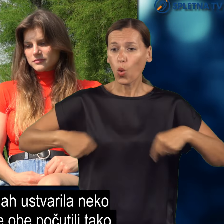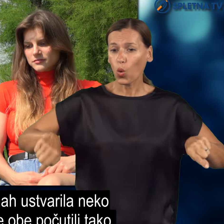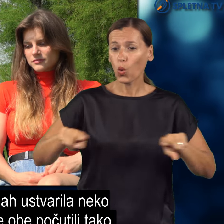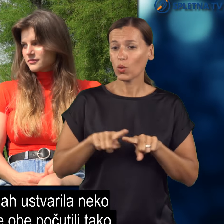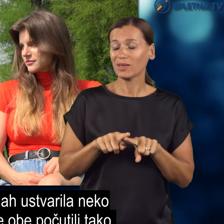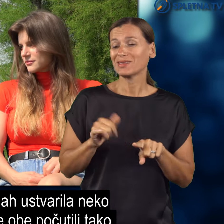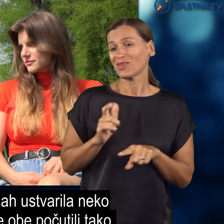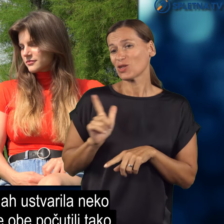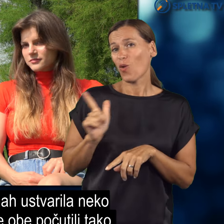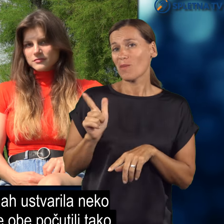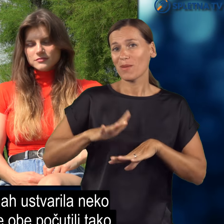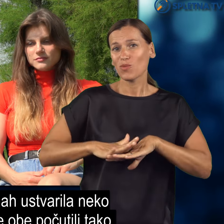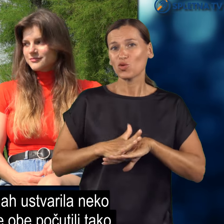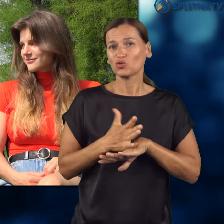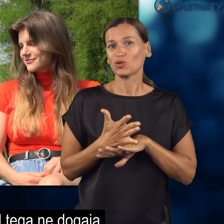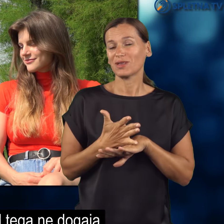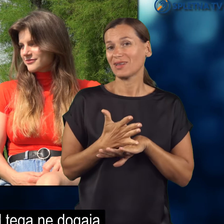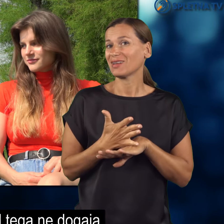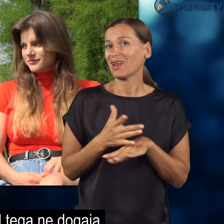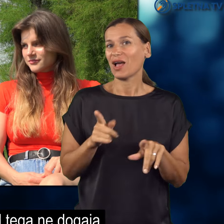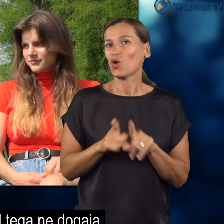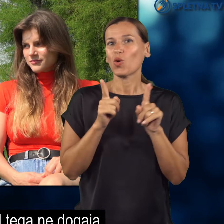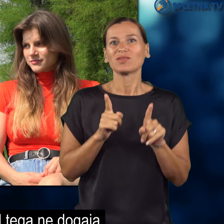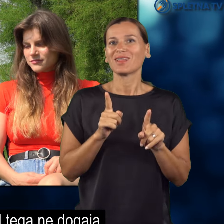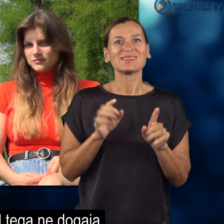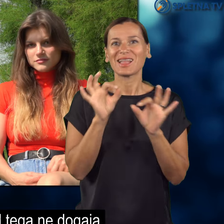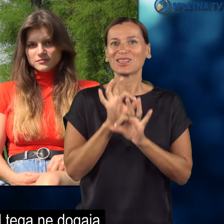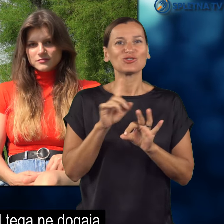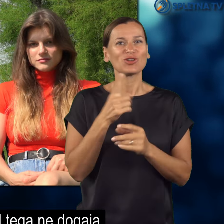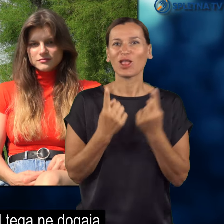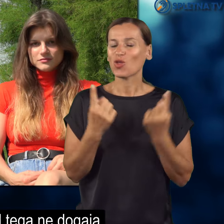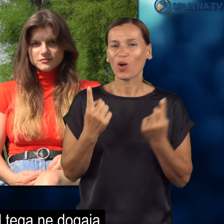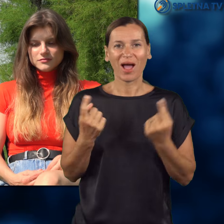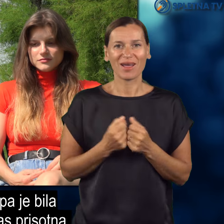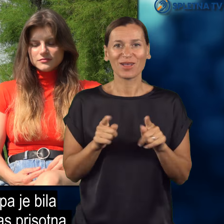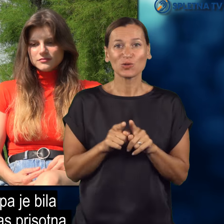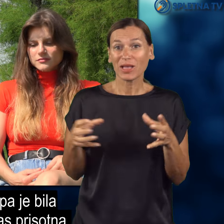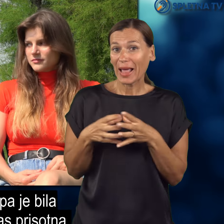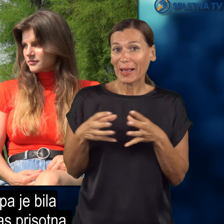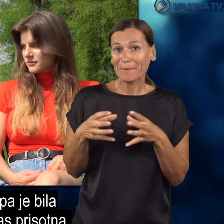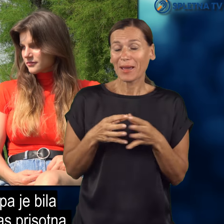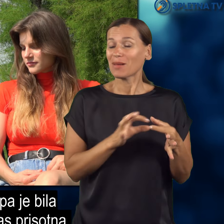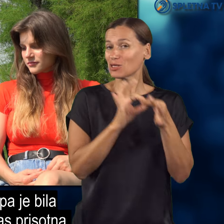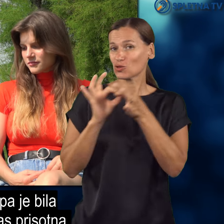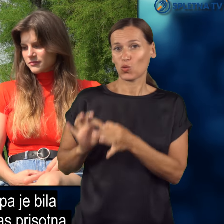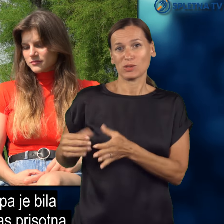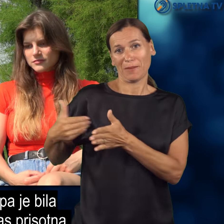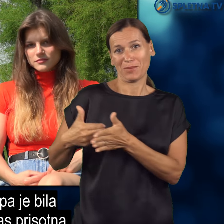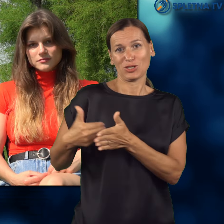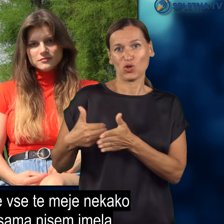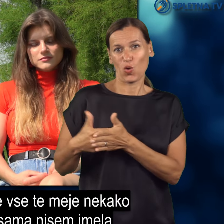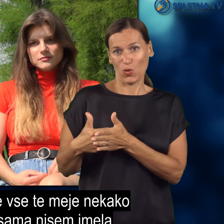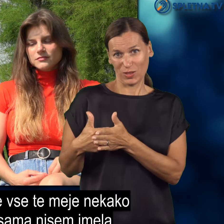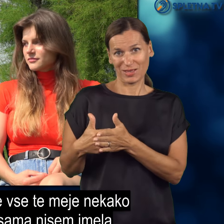kjer so se v bistvu obe počutili tako, kot da se nič od tega ne dogaja. Tudi ekipa je bila ves čas tam prisotna,